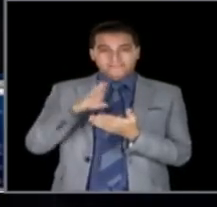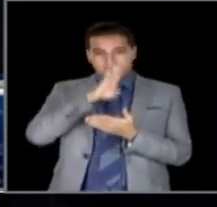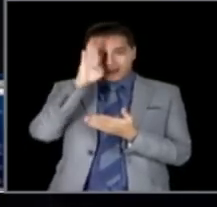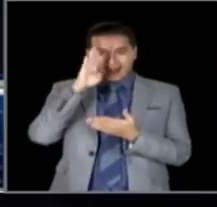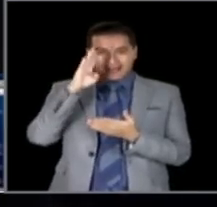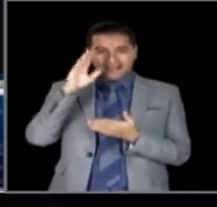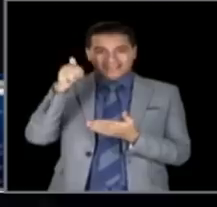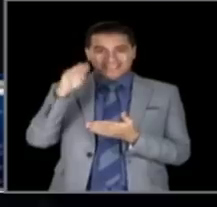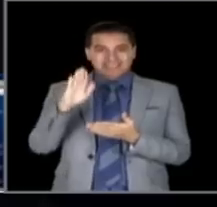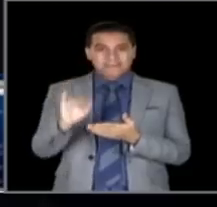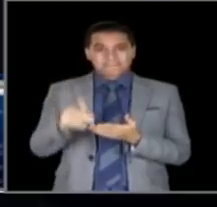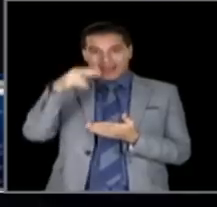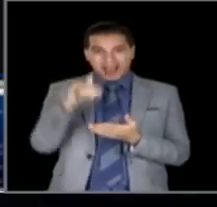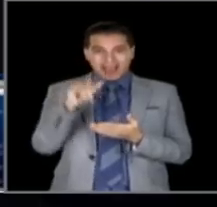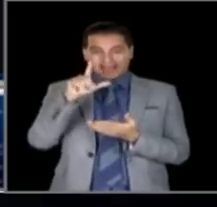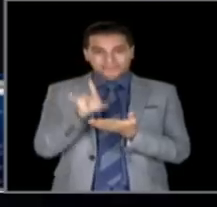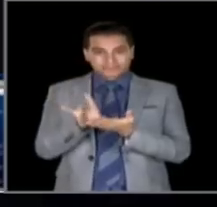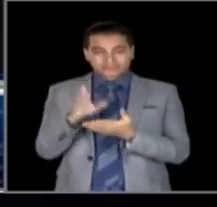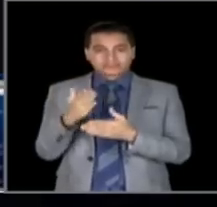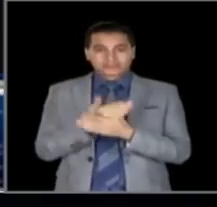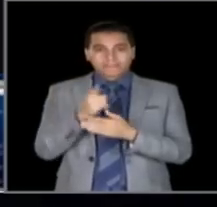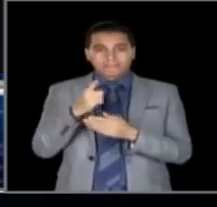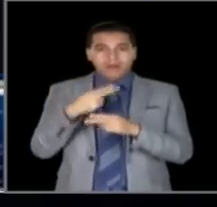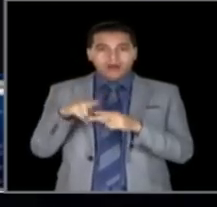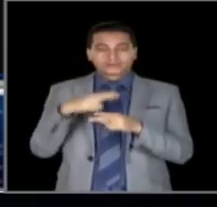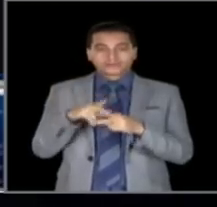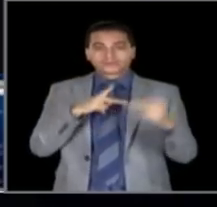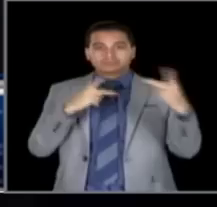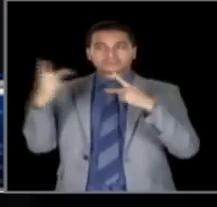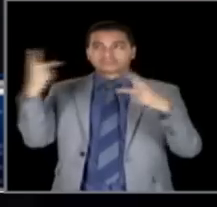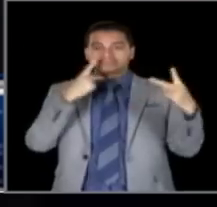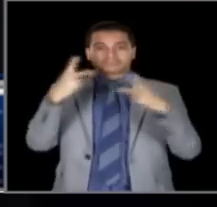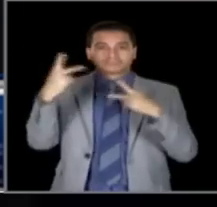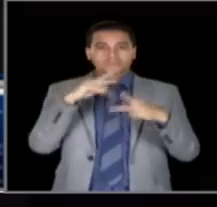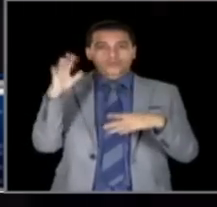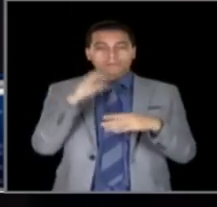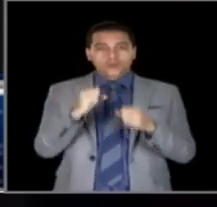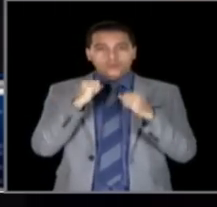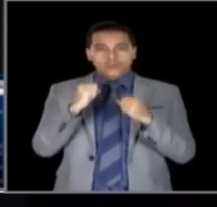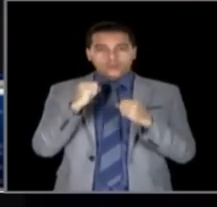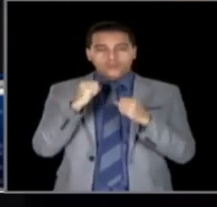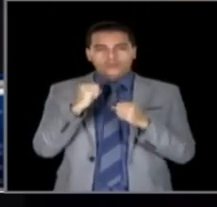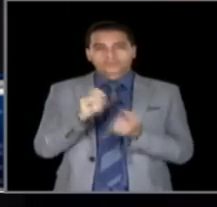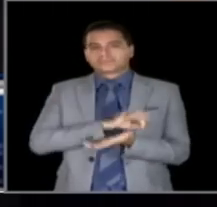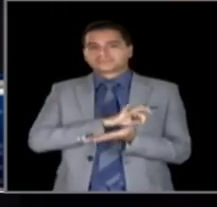عن سداد أقساط الديون على مصر للبنوك الأوروبية.